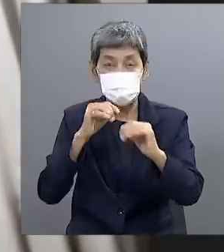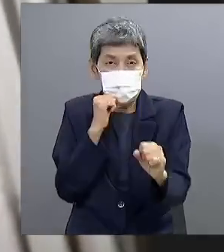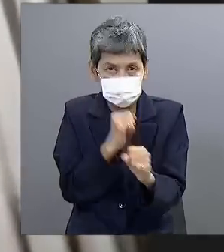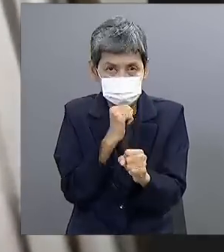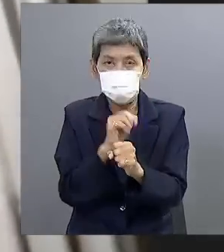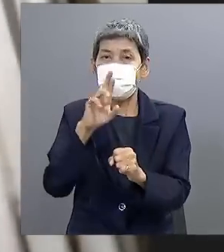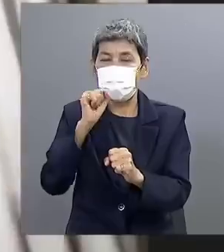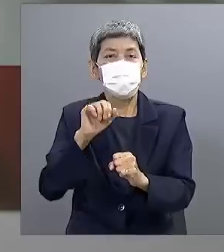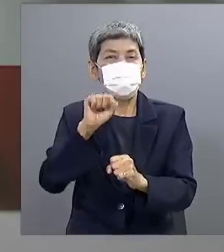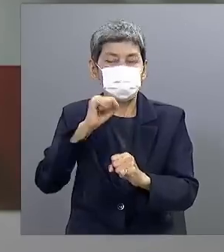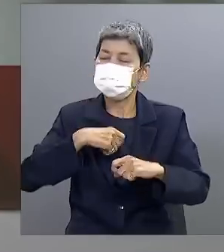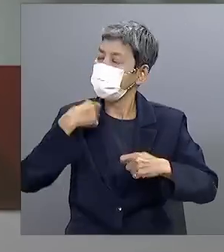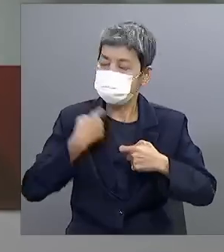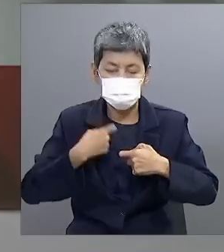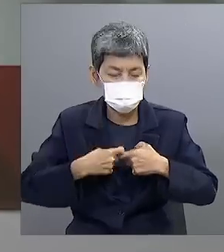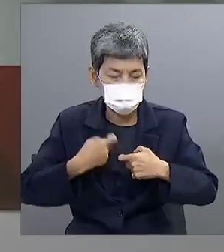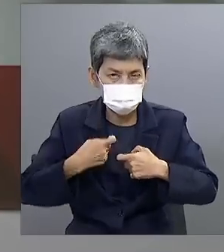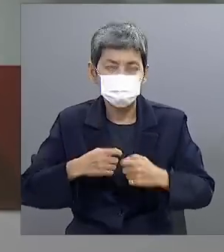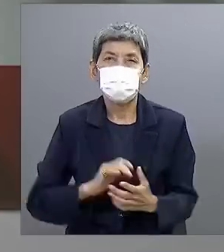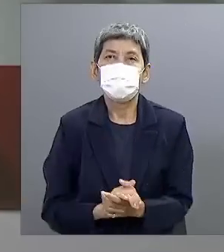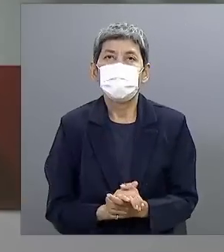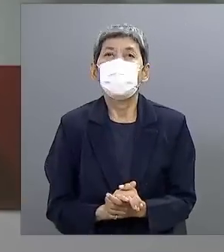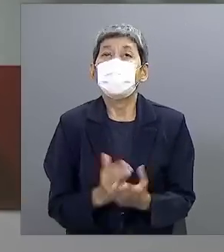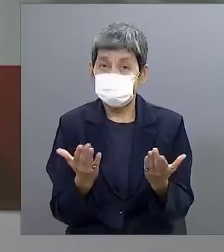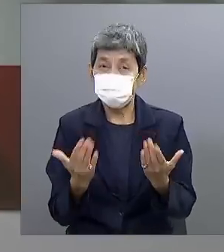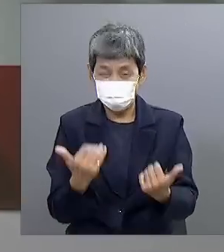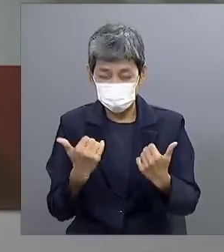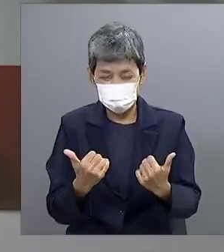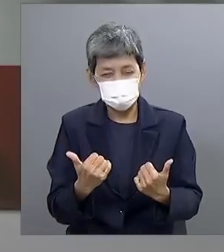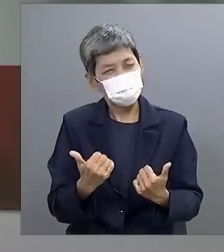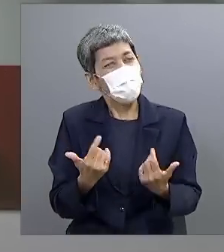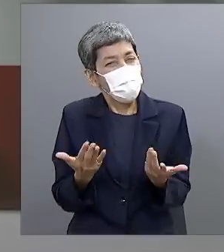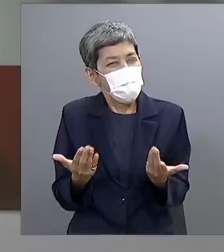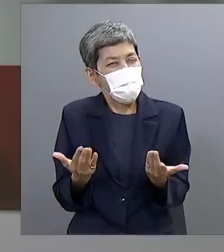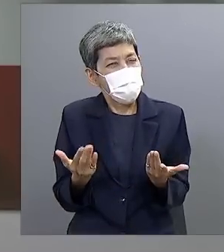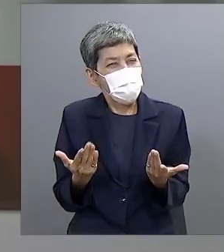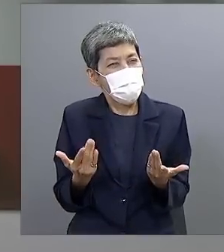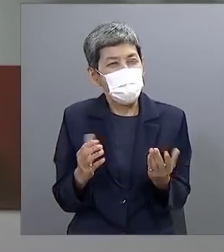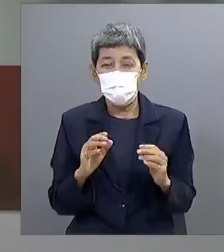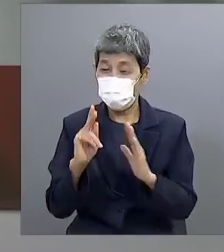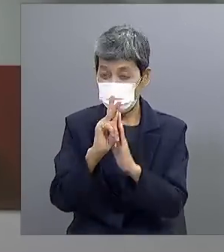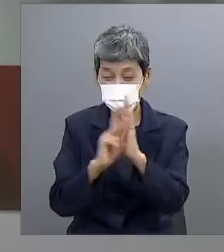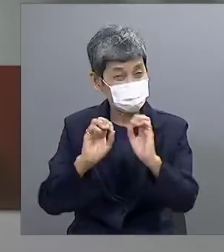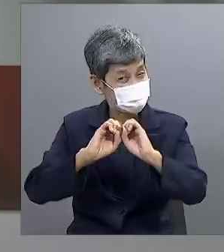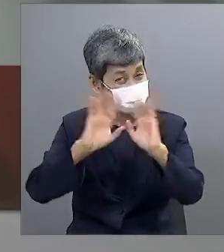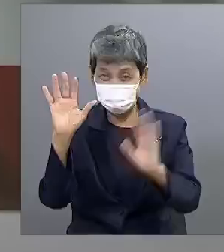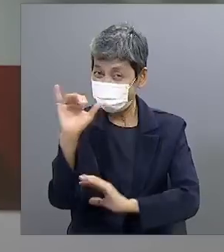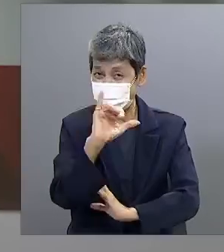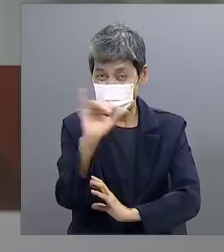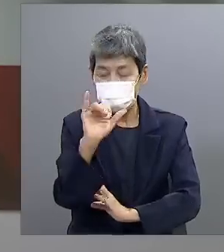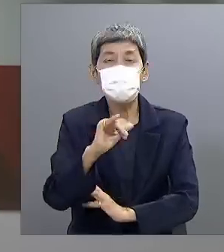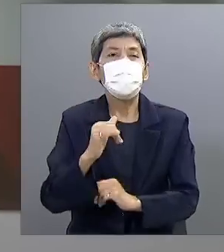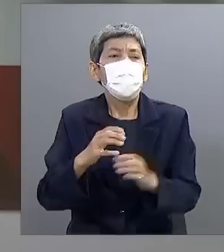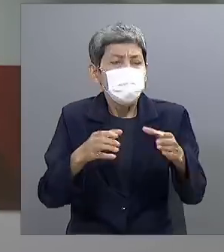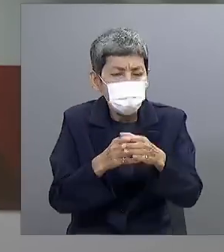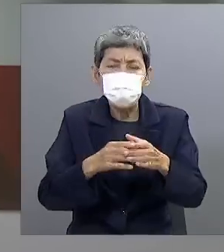รยากมาก เอาละค่ะแม้จะยังคงรอความชัดเจนในกฎกติกาเลือกตั้งแต่ว่าแต่ละพรรคการเมือง